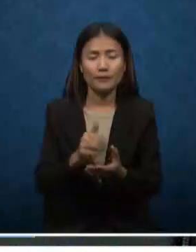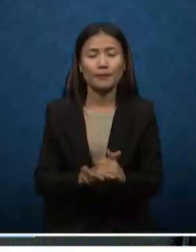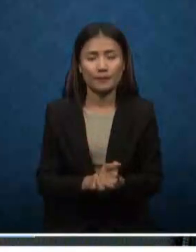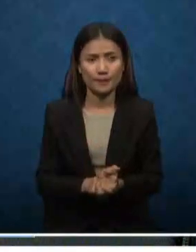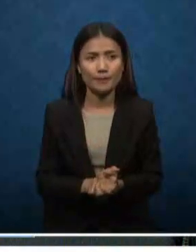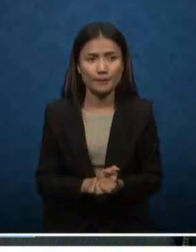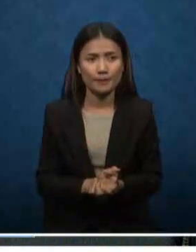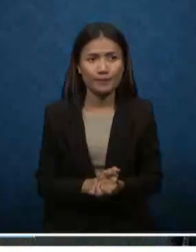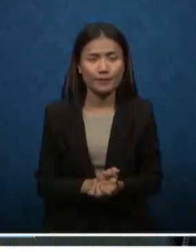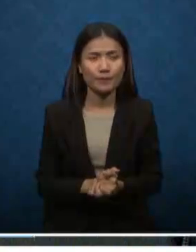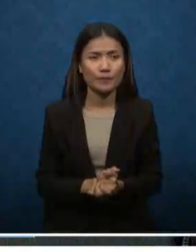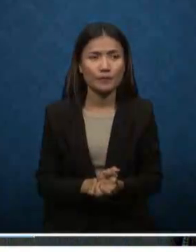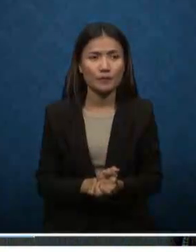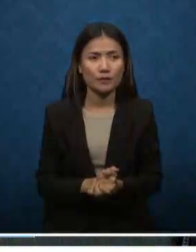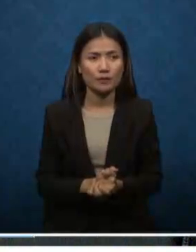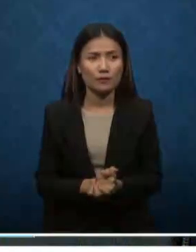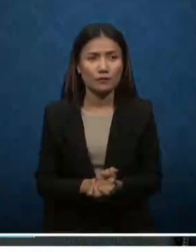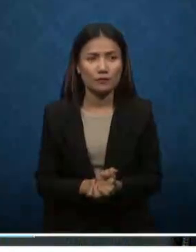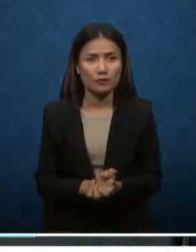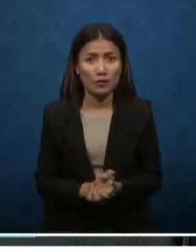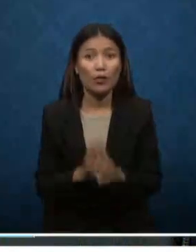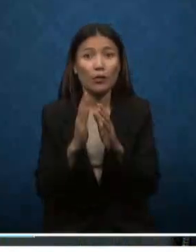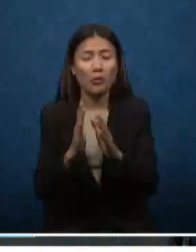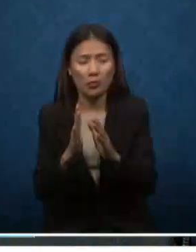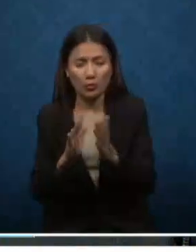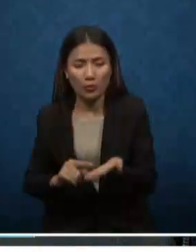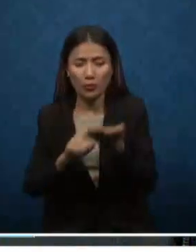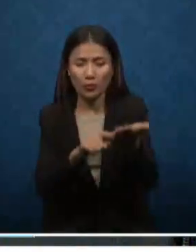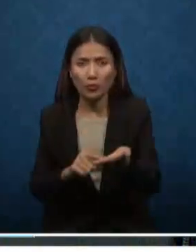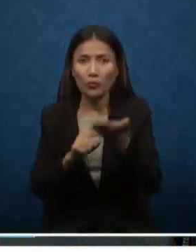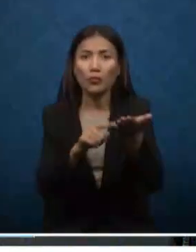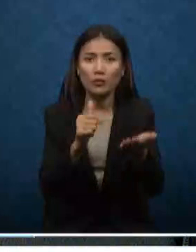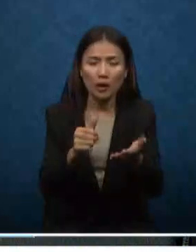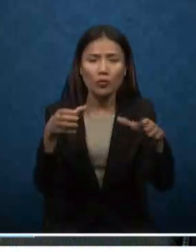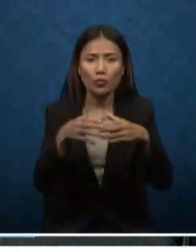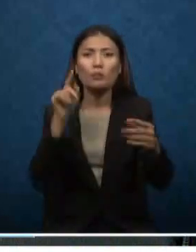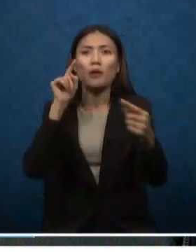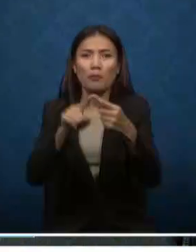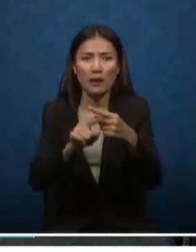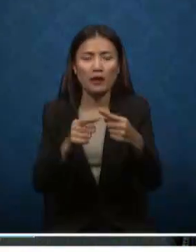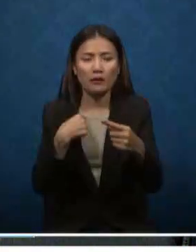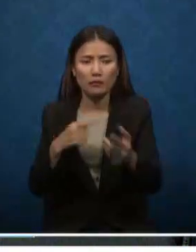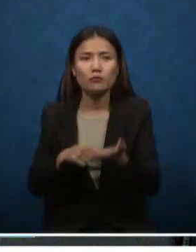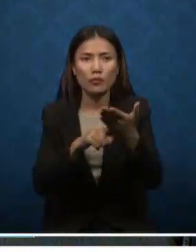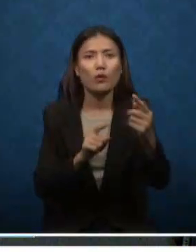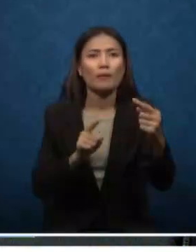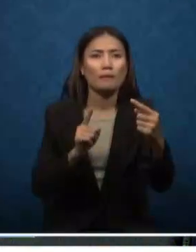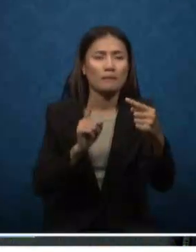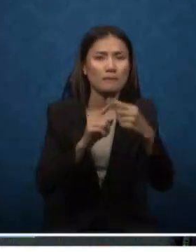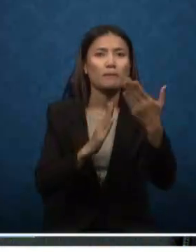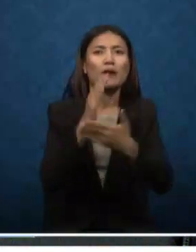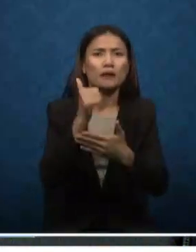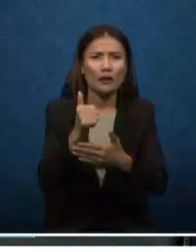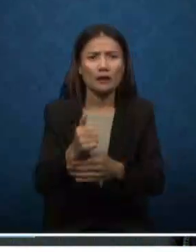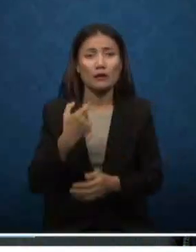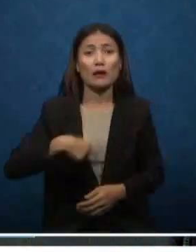ะสะดวกทั้งเรื่องของปริมาณและกลุ่มเป้าหมายนะครับแล้วก็เป็นเจตนารมณ์ของทางด้านศาลรัฐธรรมนูญด้วยที่จะให้ประชาช